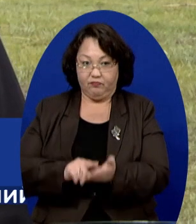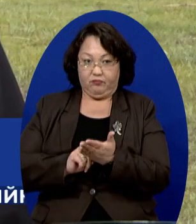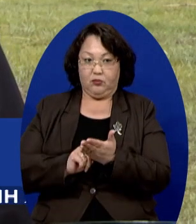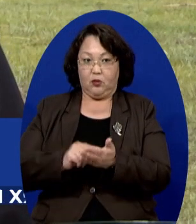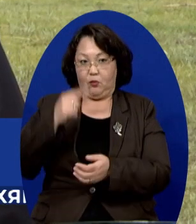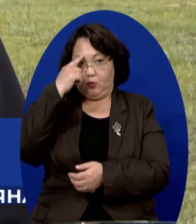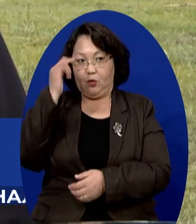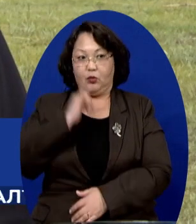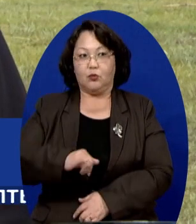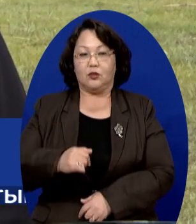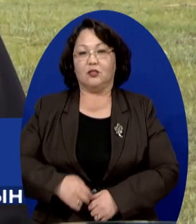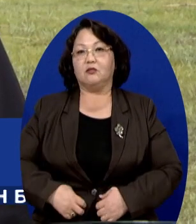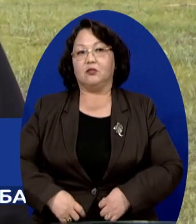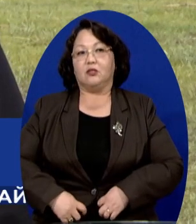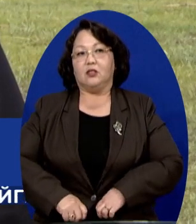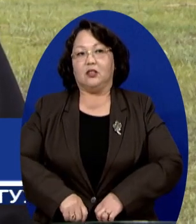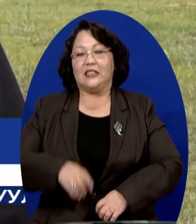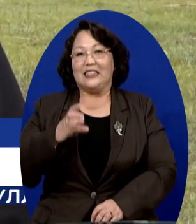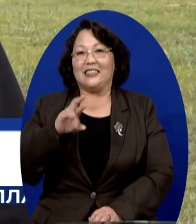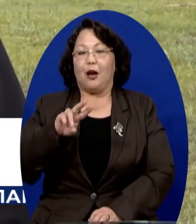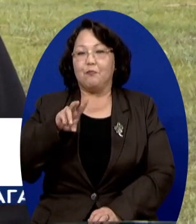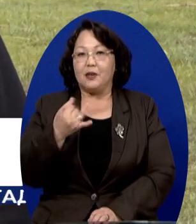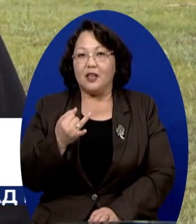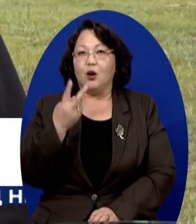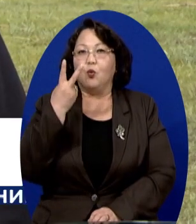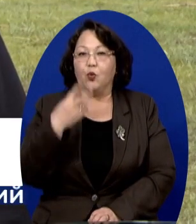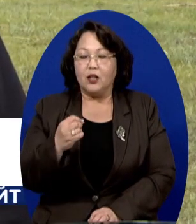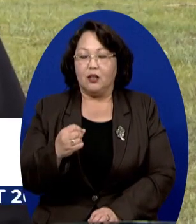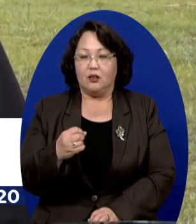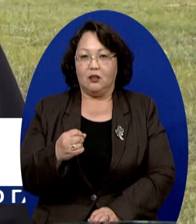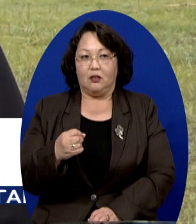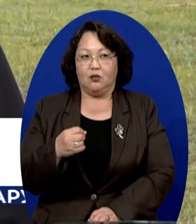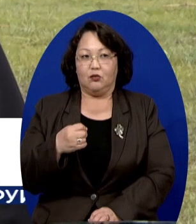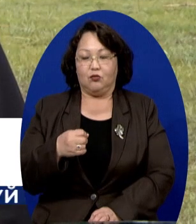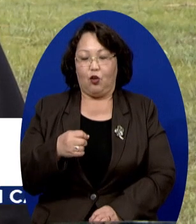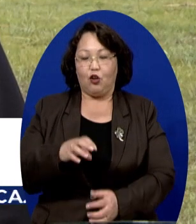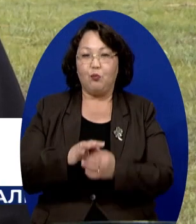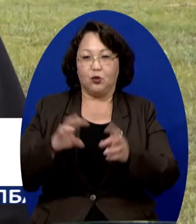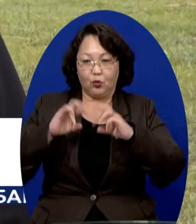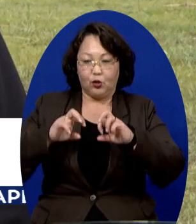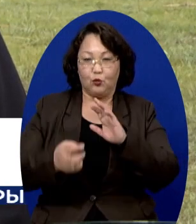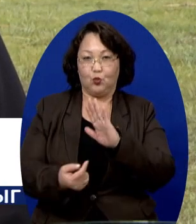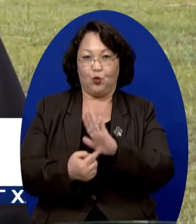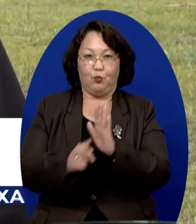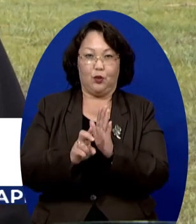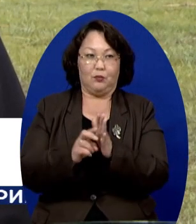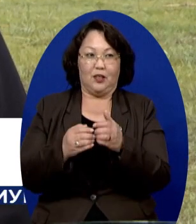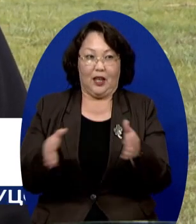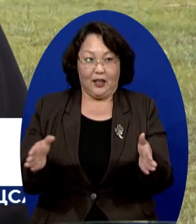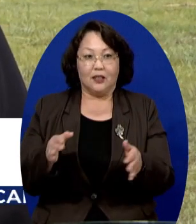Монголын цагаан байсан одоо Сиамбиг үеийн тэр орон зайг нөхөөц одоо тийм том судалгааны эхлэл тавигдаж байгаа. За энд бол